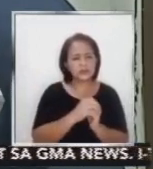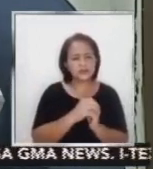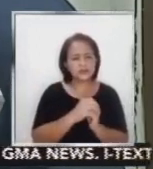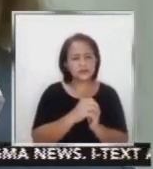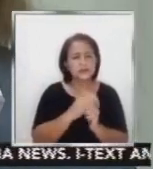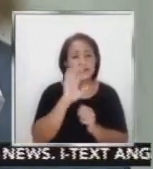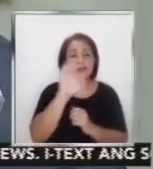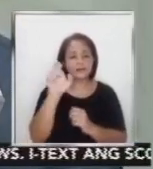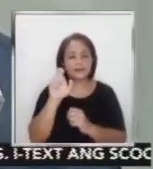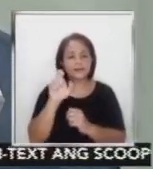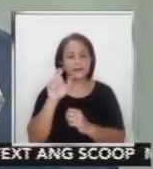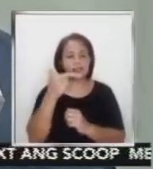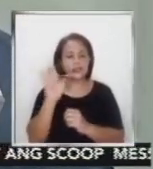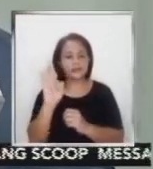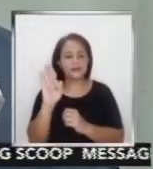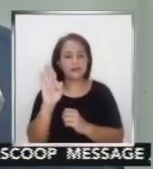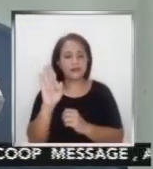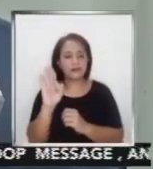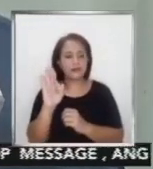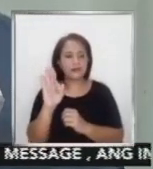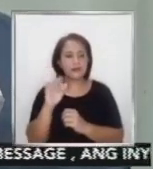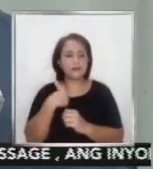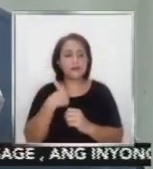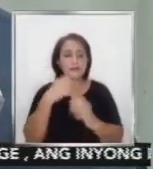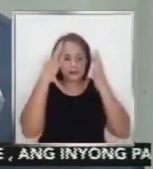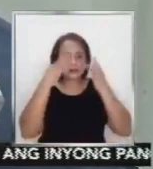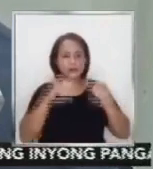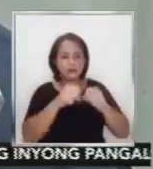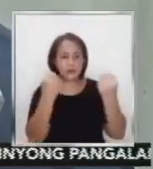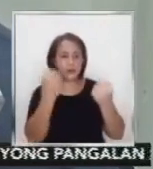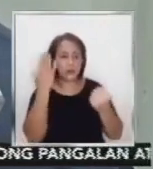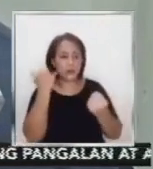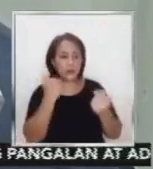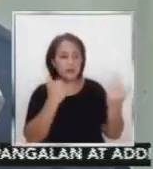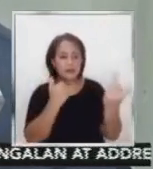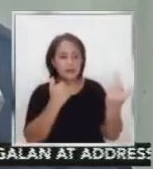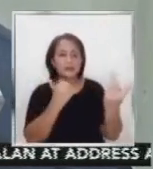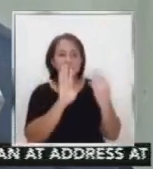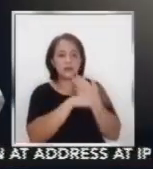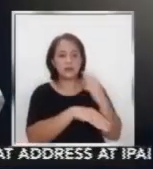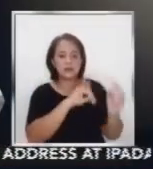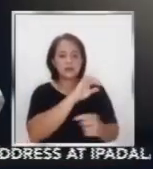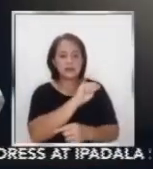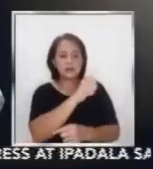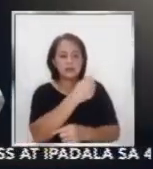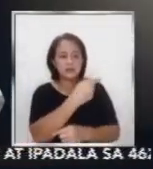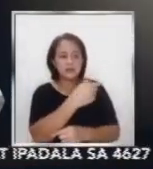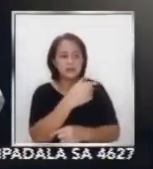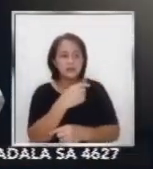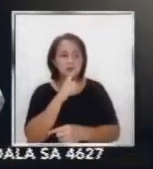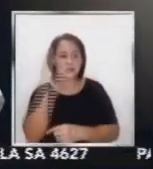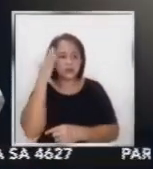Ex-girlfriend. Ako nakipag-break kasi nalaman ko na nakikipag-ayos pala siya kay Jiang nang hindi ko naman alam. Nagkakasama talaga